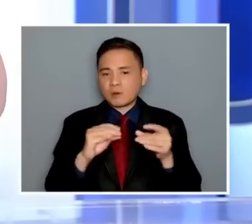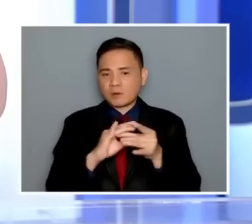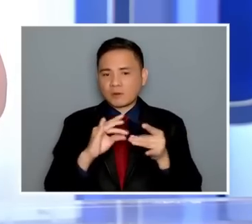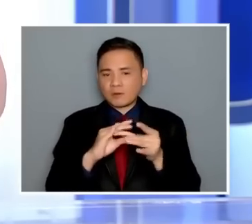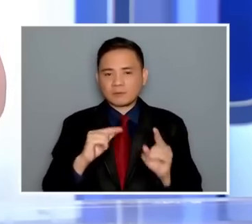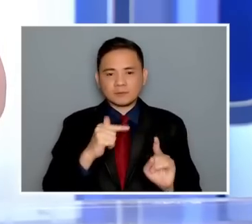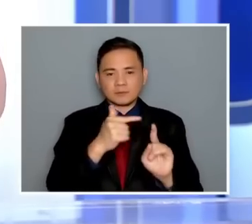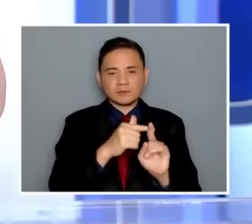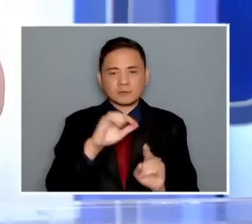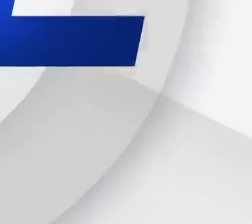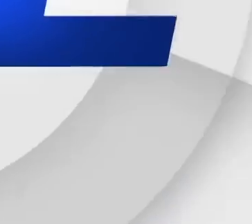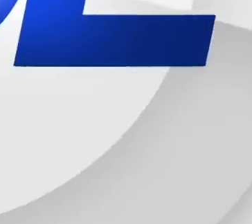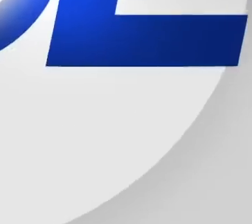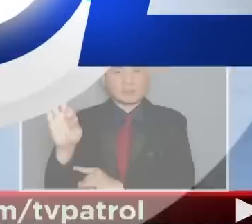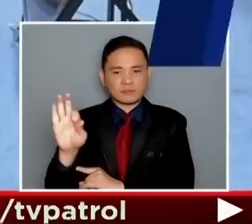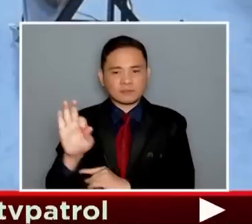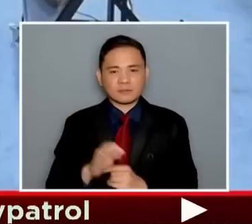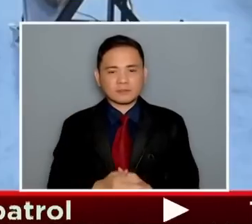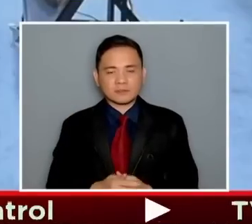Jeff Caparas.